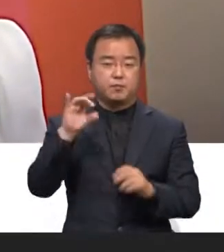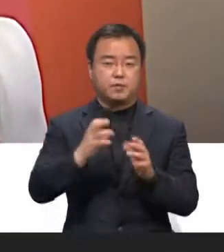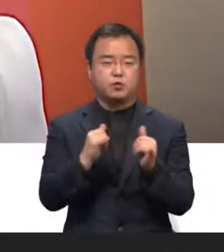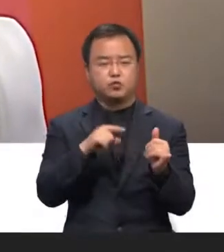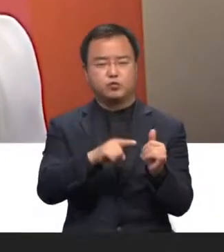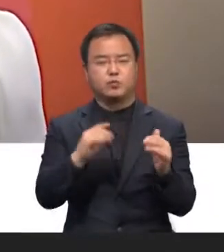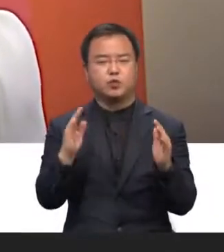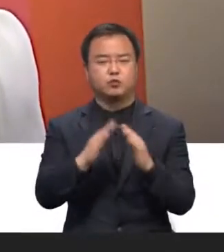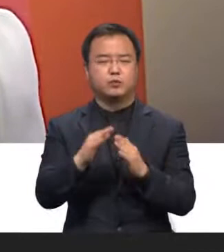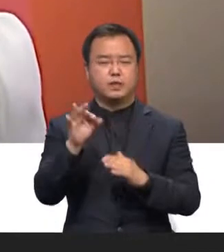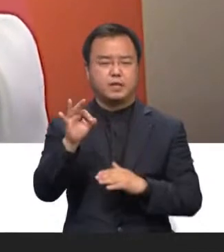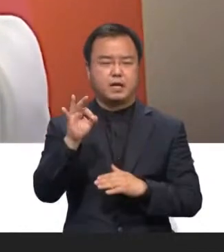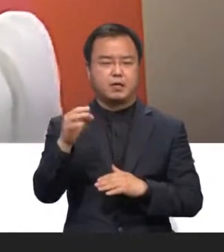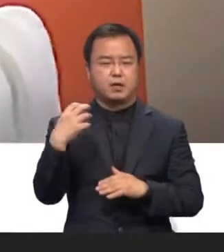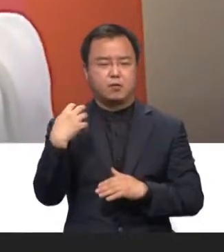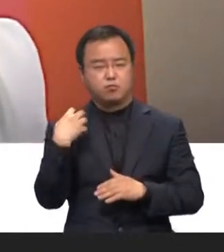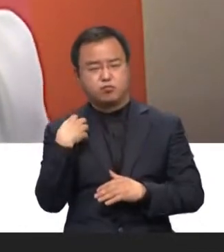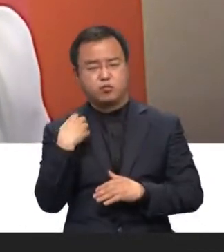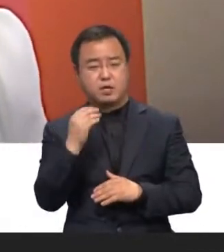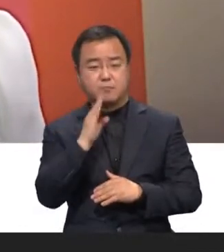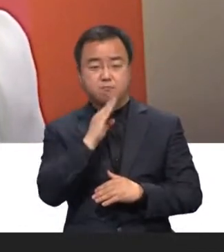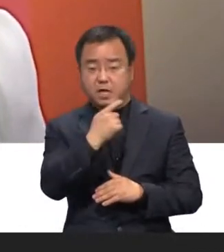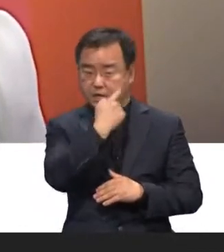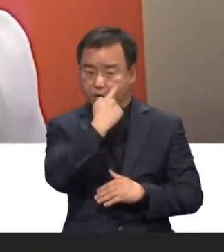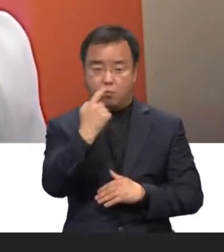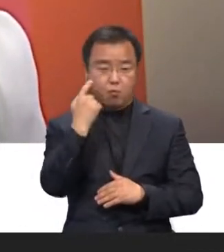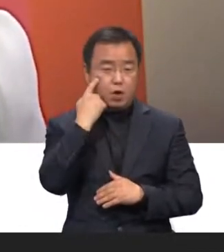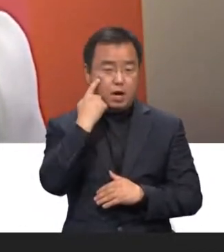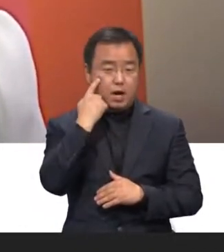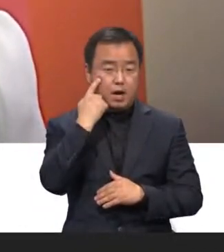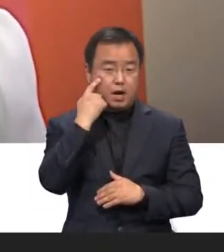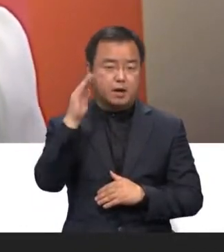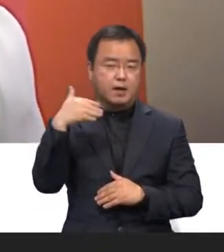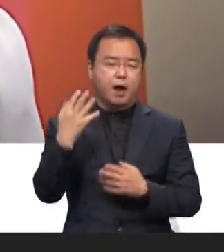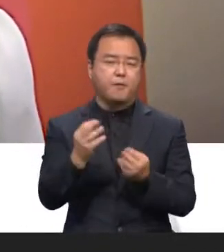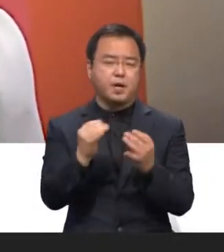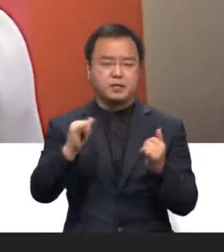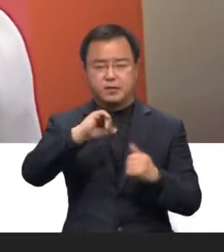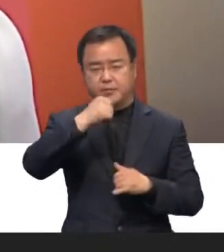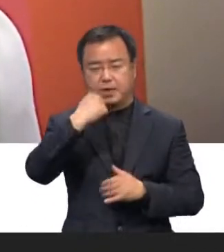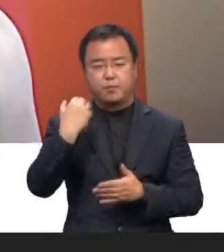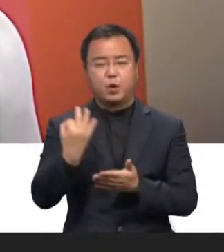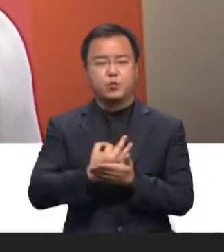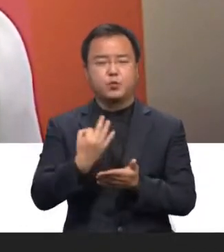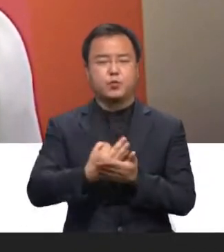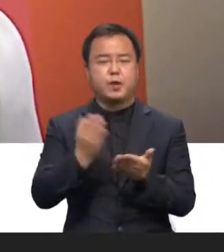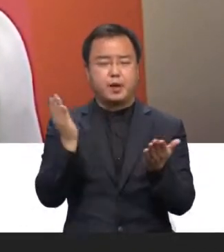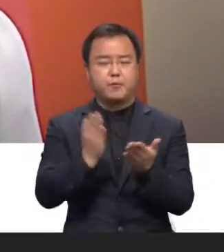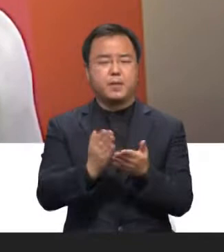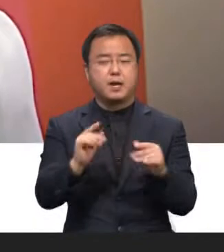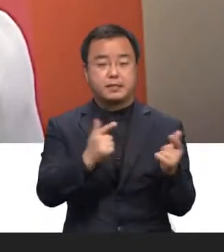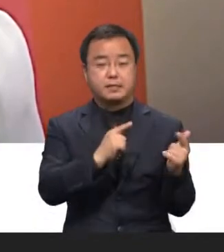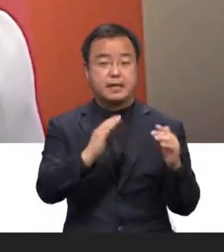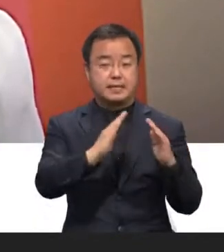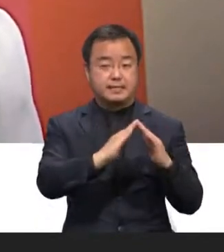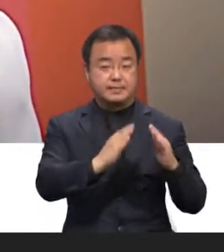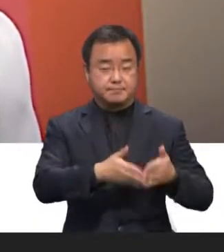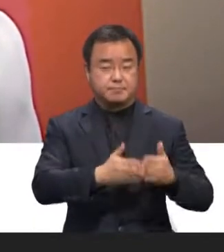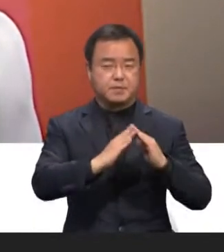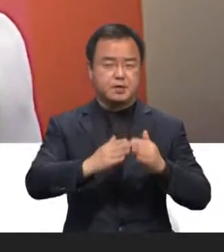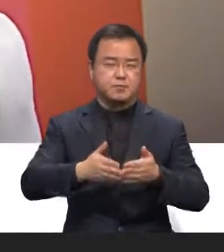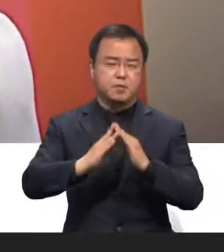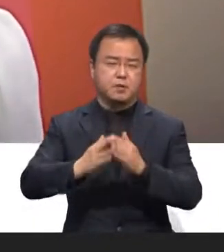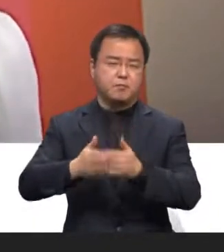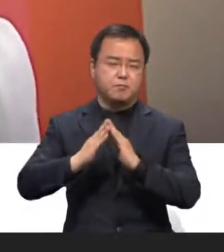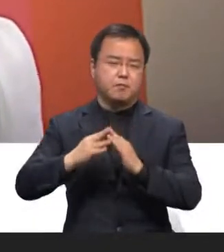sure that the housing is affordable to our citizens. So we do this firstly by ensuring that we